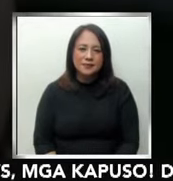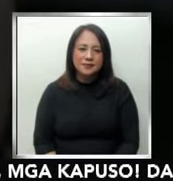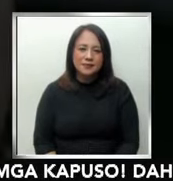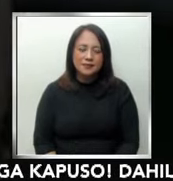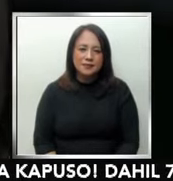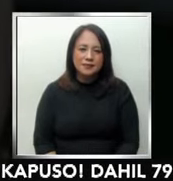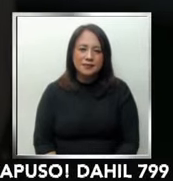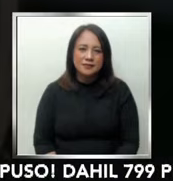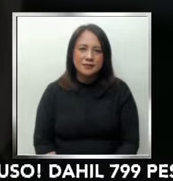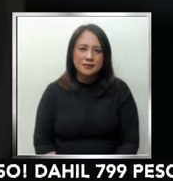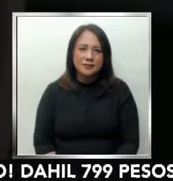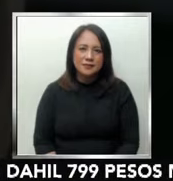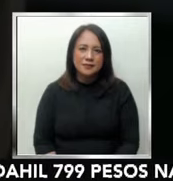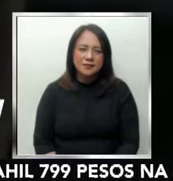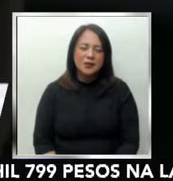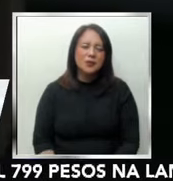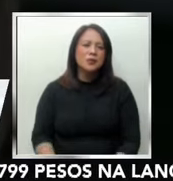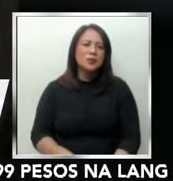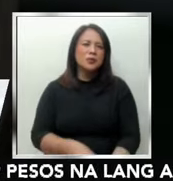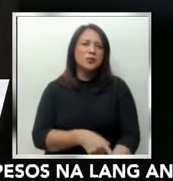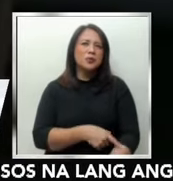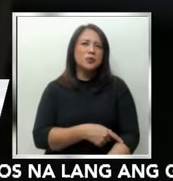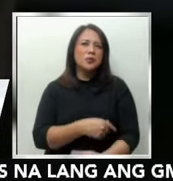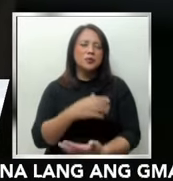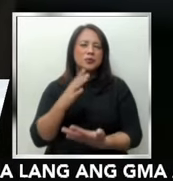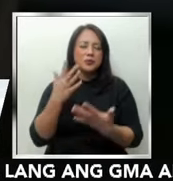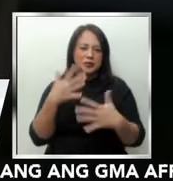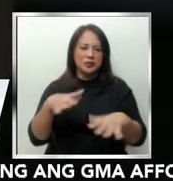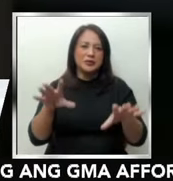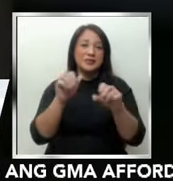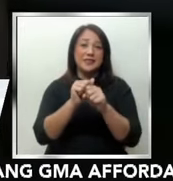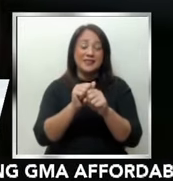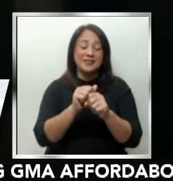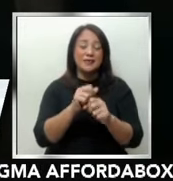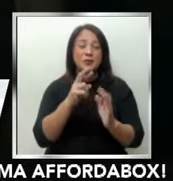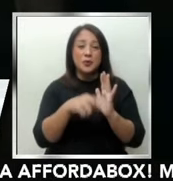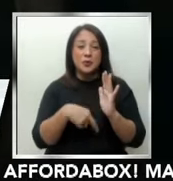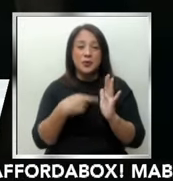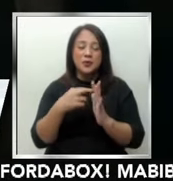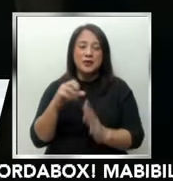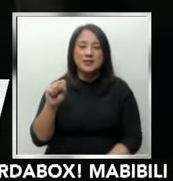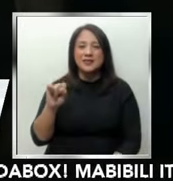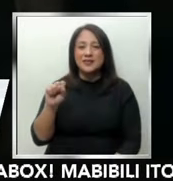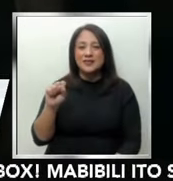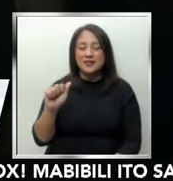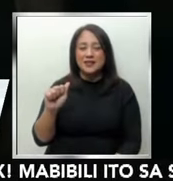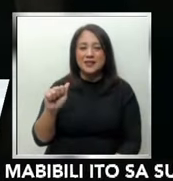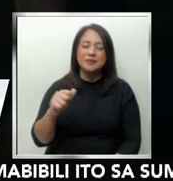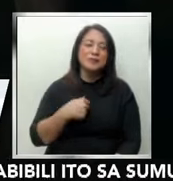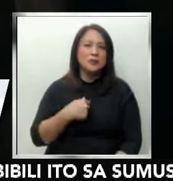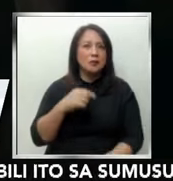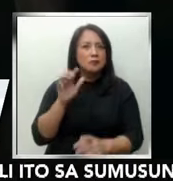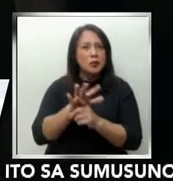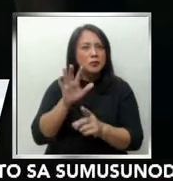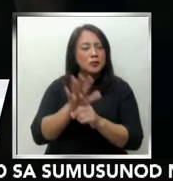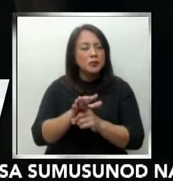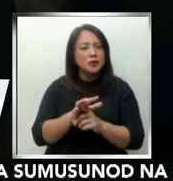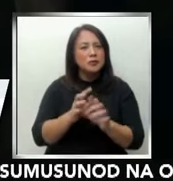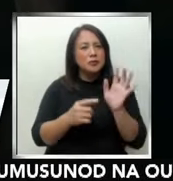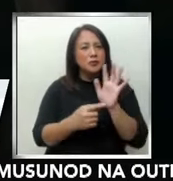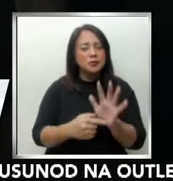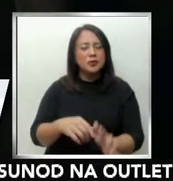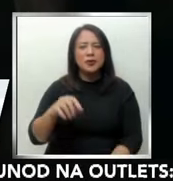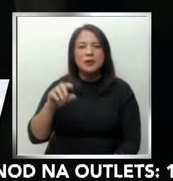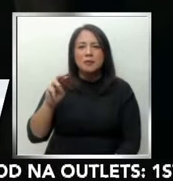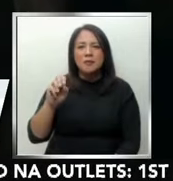Santiago nang namaalam ang kanyang character bilang si Sisa sa hit kapuso Prime time series na Maria